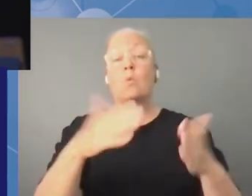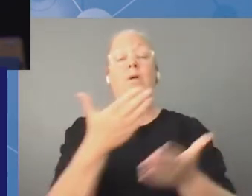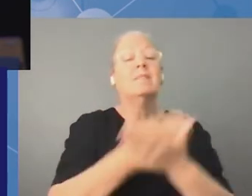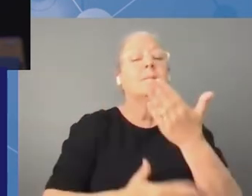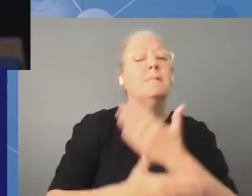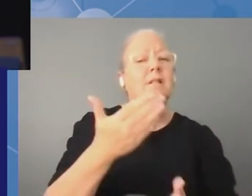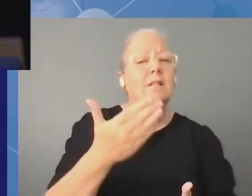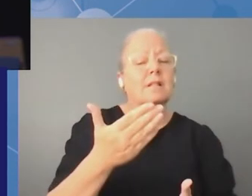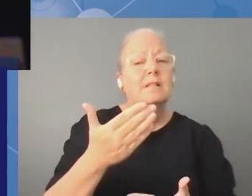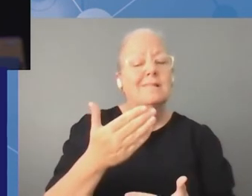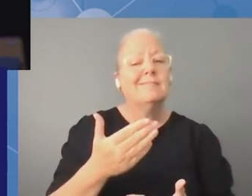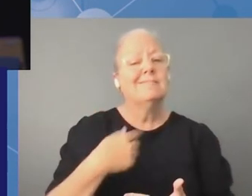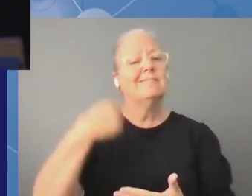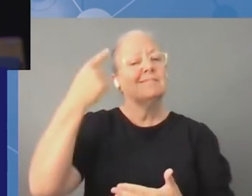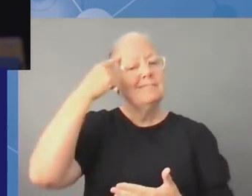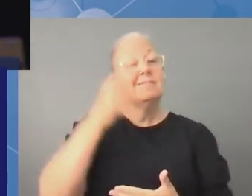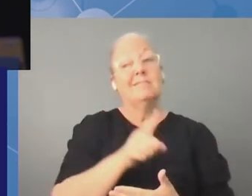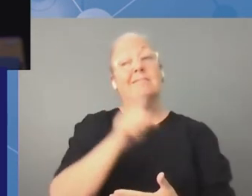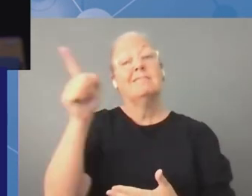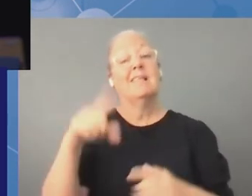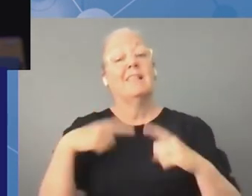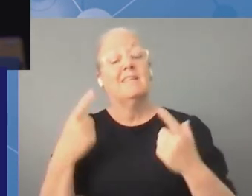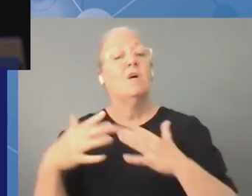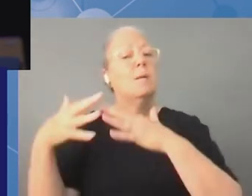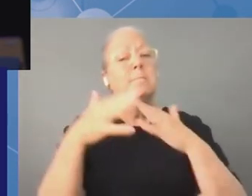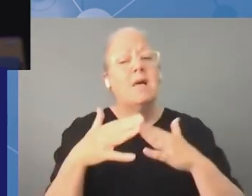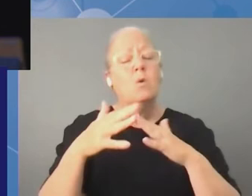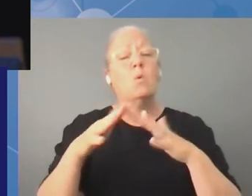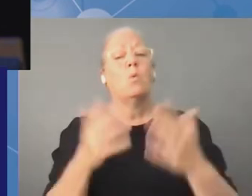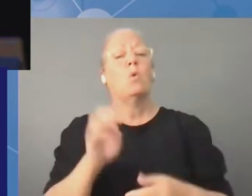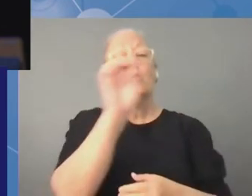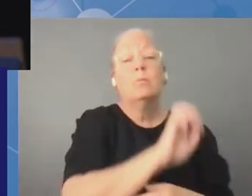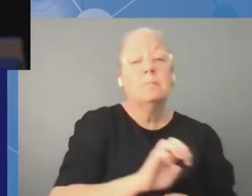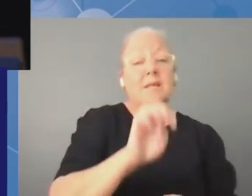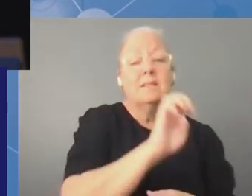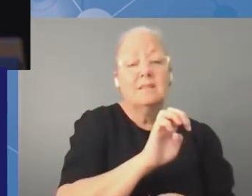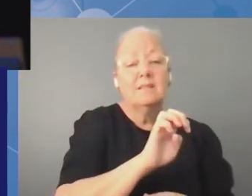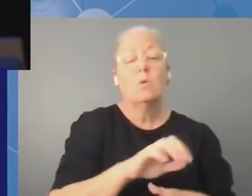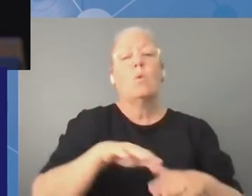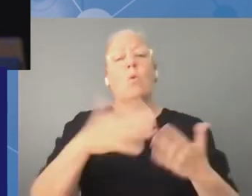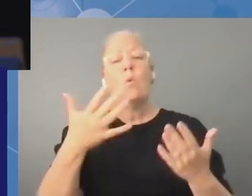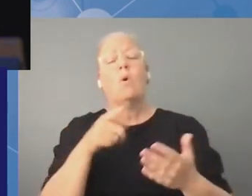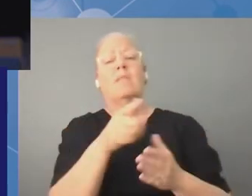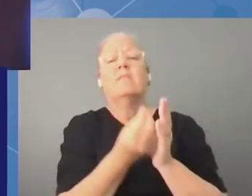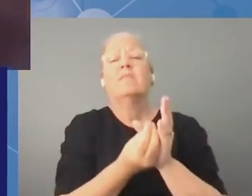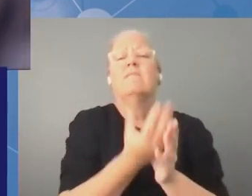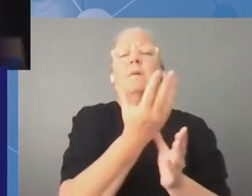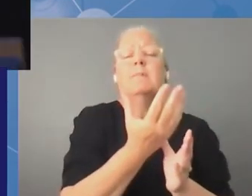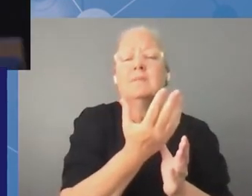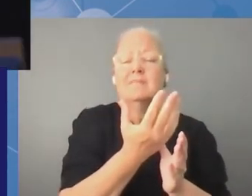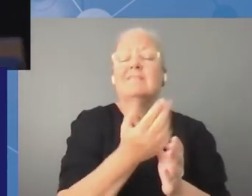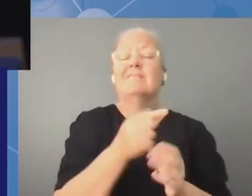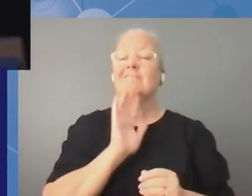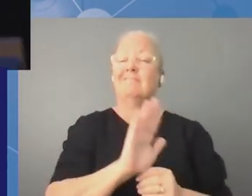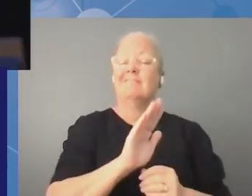في هذا الوقت عدة أشخاص ومنظمات تسكن في الولايات المتحدة أو في أوروبا أو في